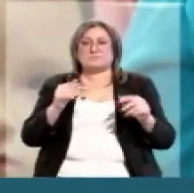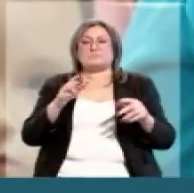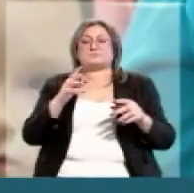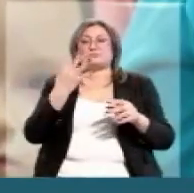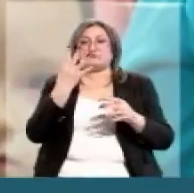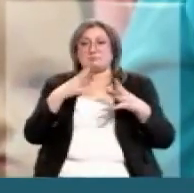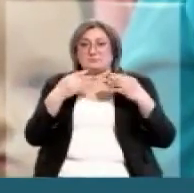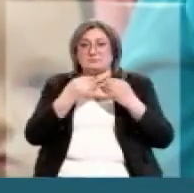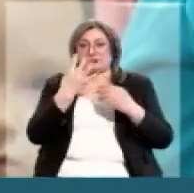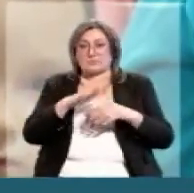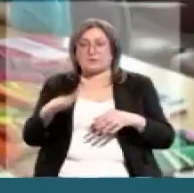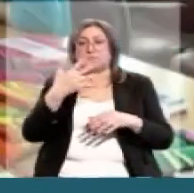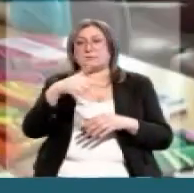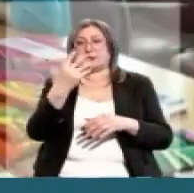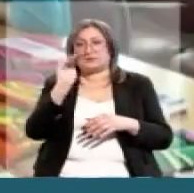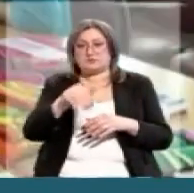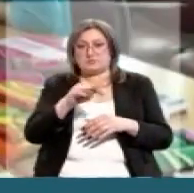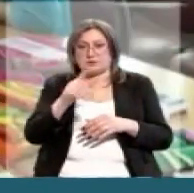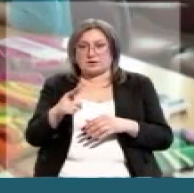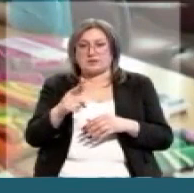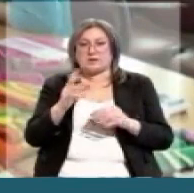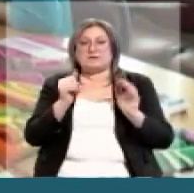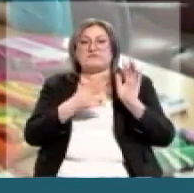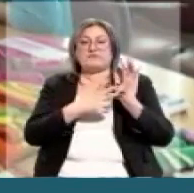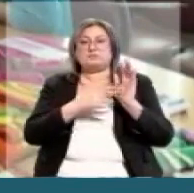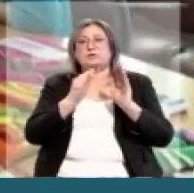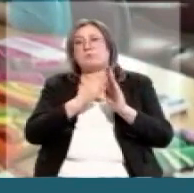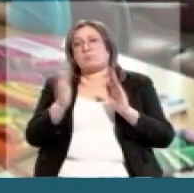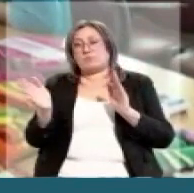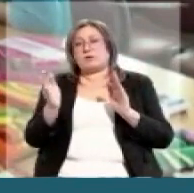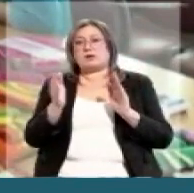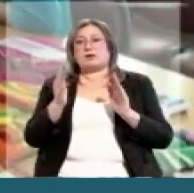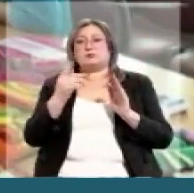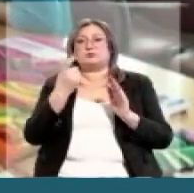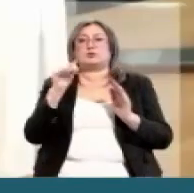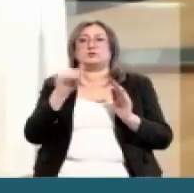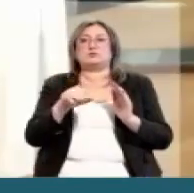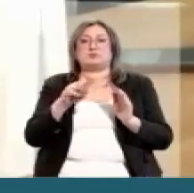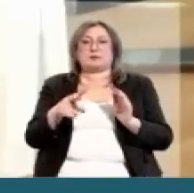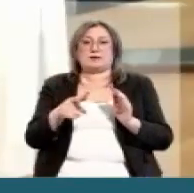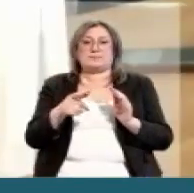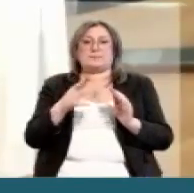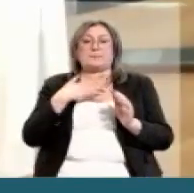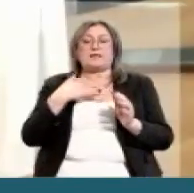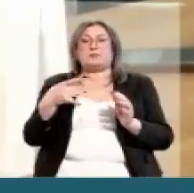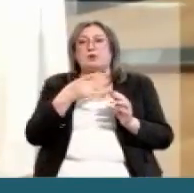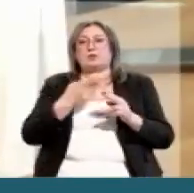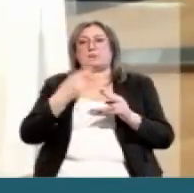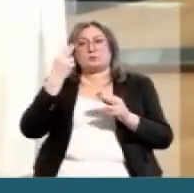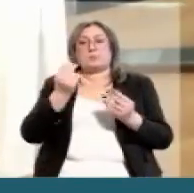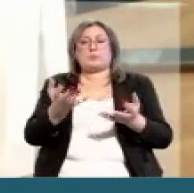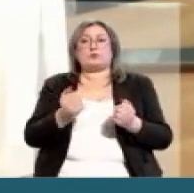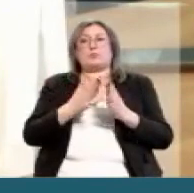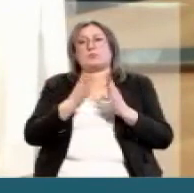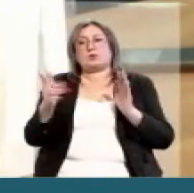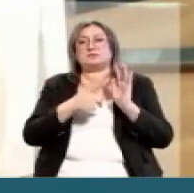четырьмя детьми получит более 55 тысяч тенге, с восьми и более выплата составит свыше 100 тысяч тенге. В нашем регионе это пособие